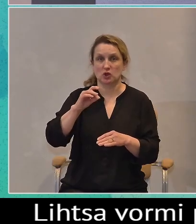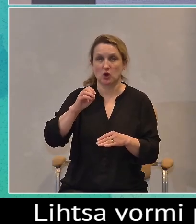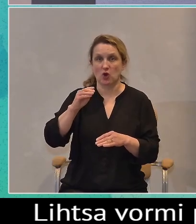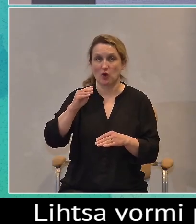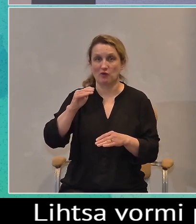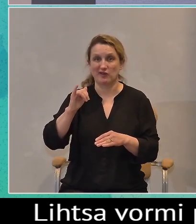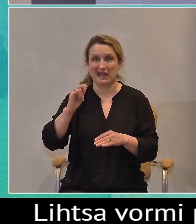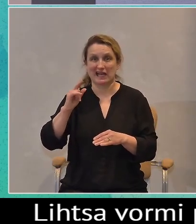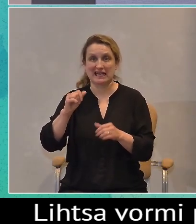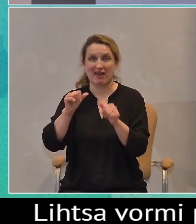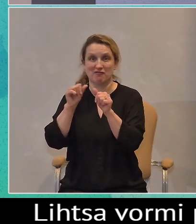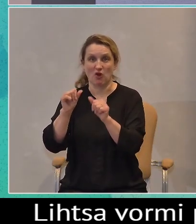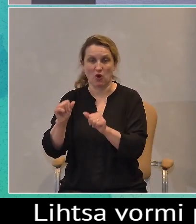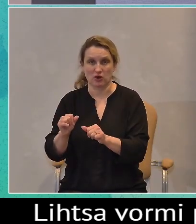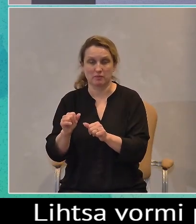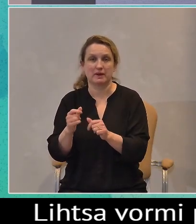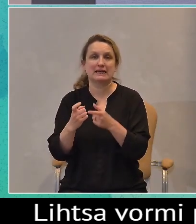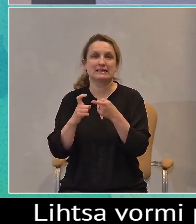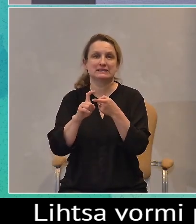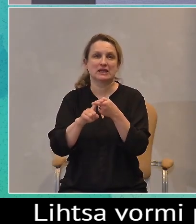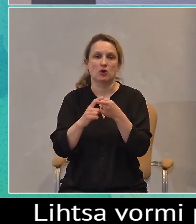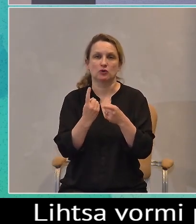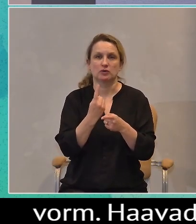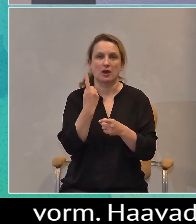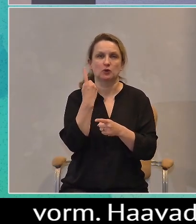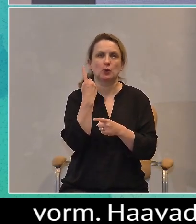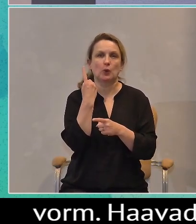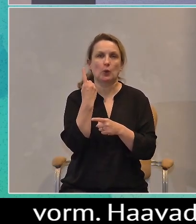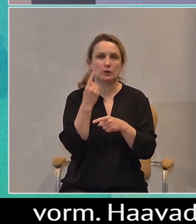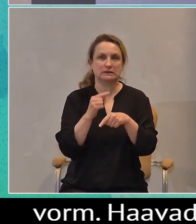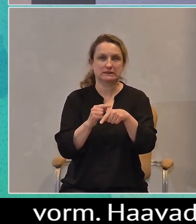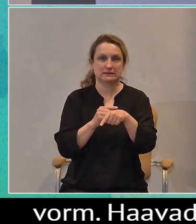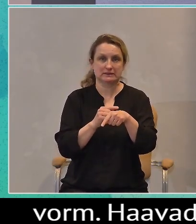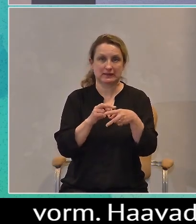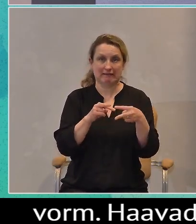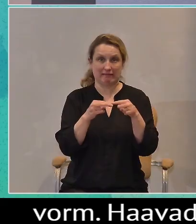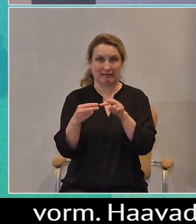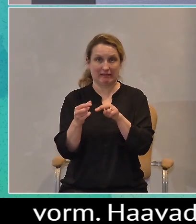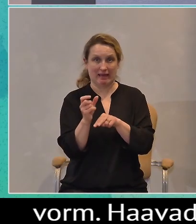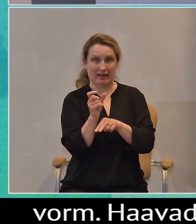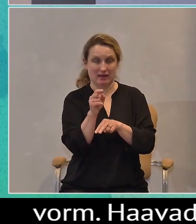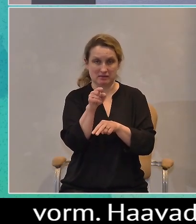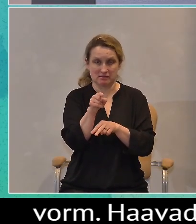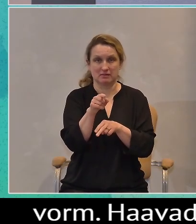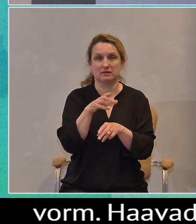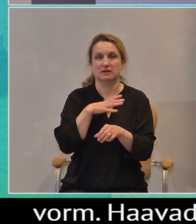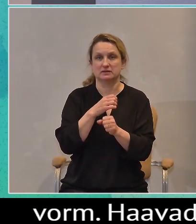bulloosse epidermolüüsiga on seotud ainult 1 geen ja see toimib